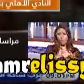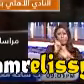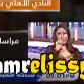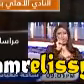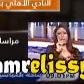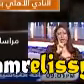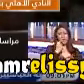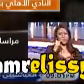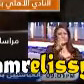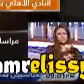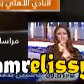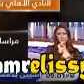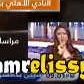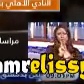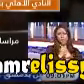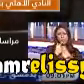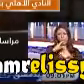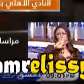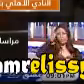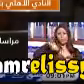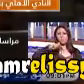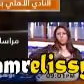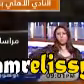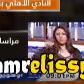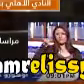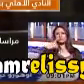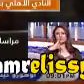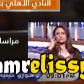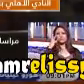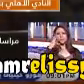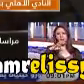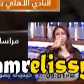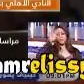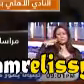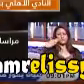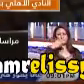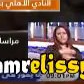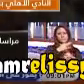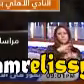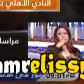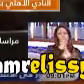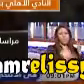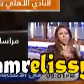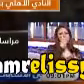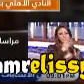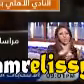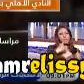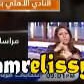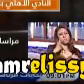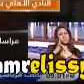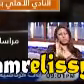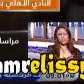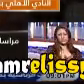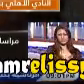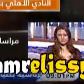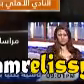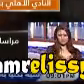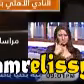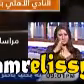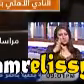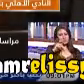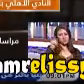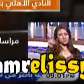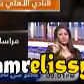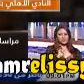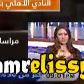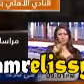استغل التهديدات التي صدرت بالامس على لسان الالتراس والتي كانت عنيفه الى حد ما فربما هناك